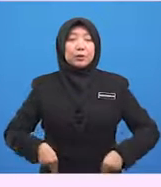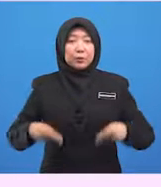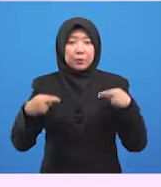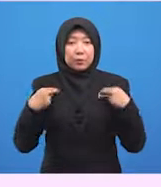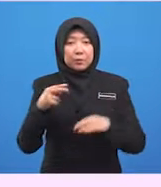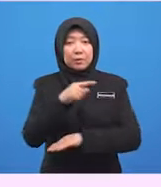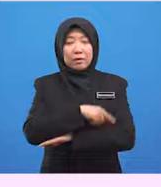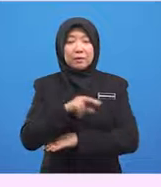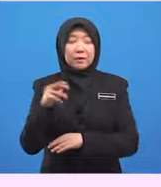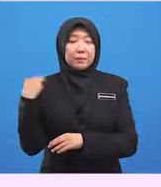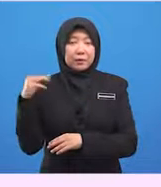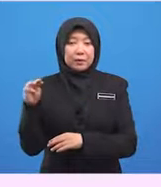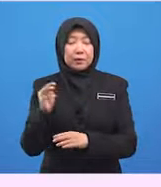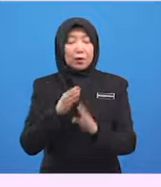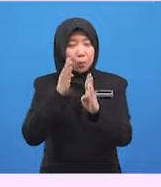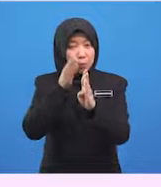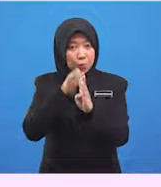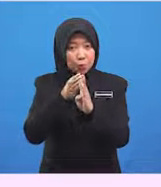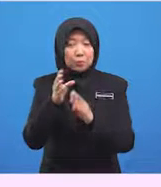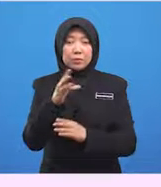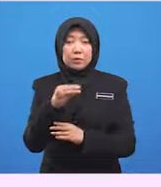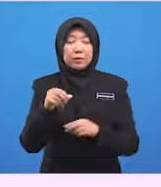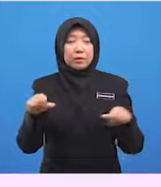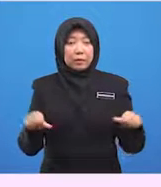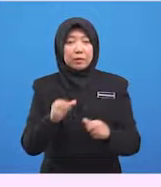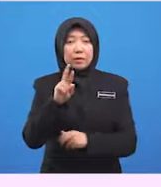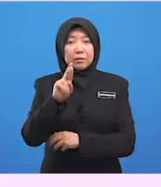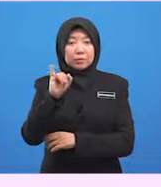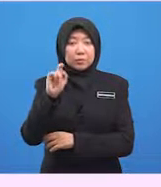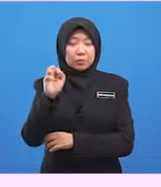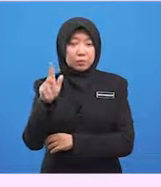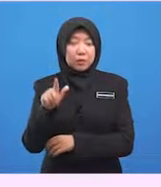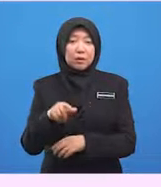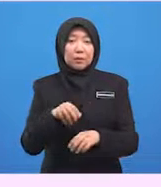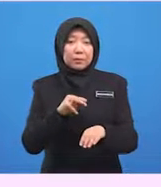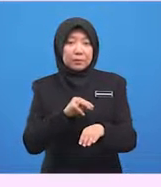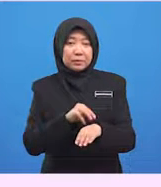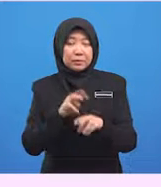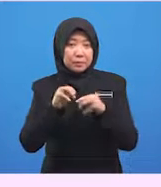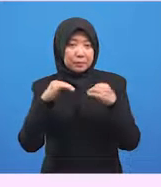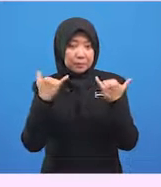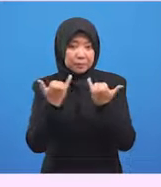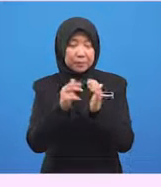seperti Edge memburu dan amalan richwell masyarakat prasejarah